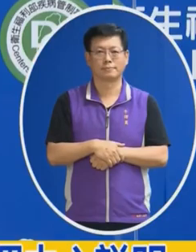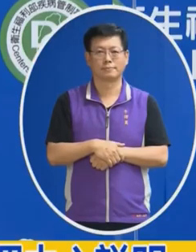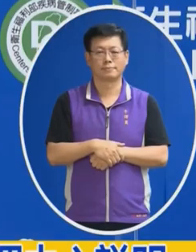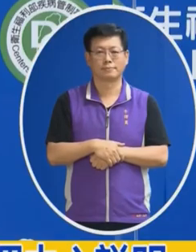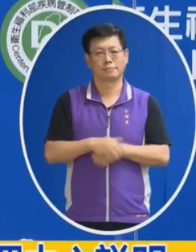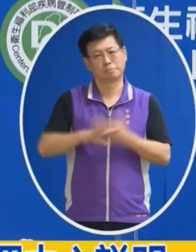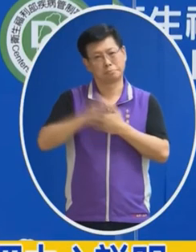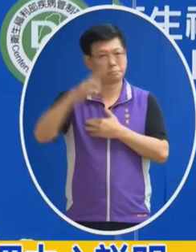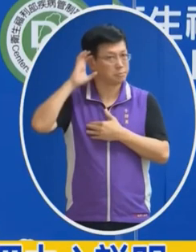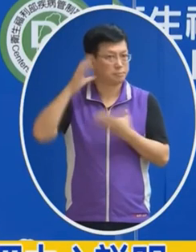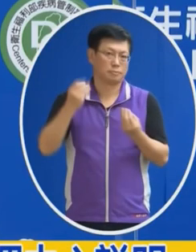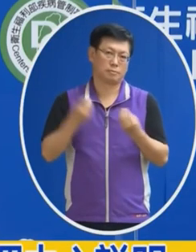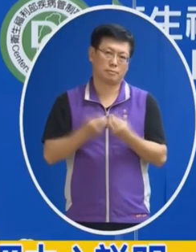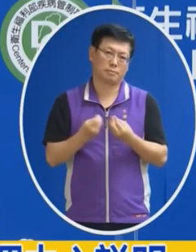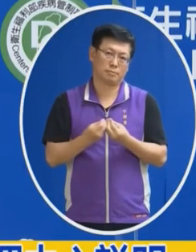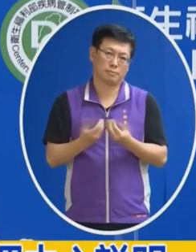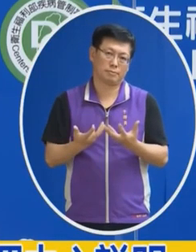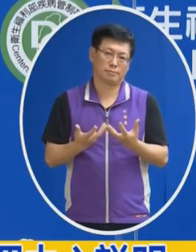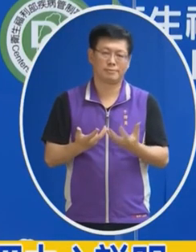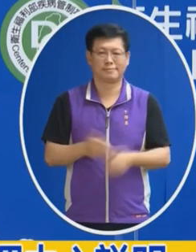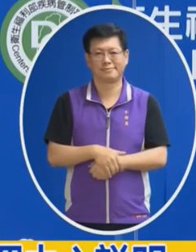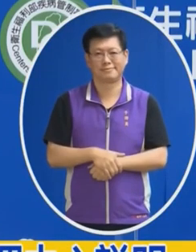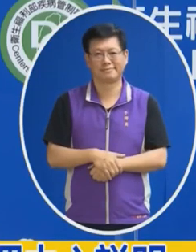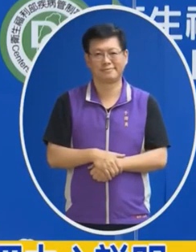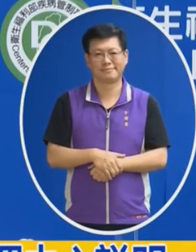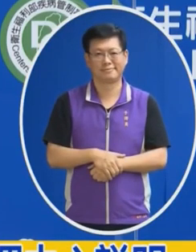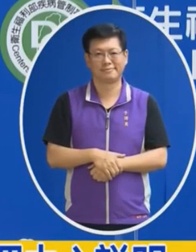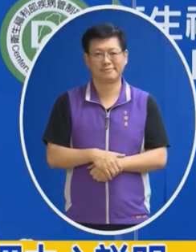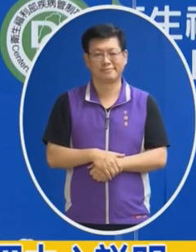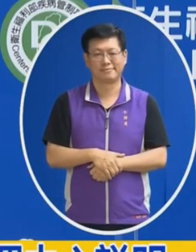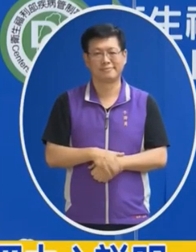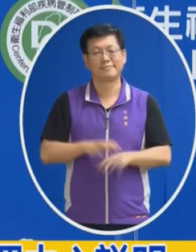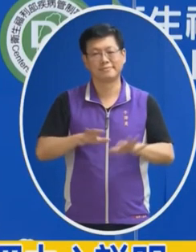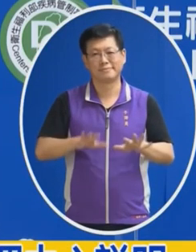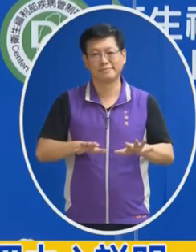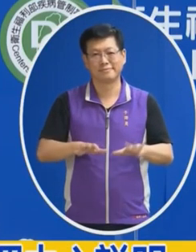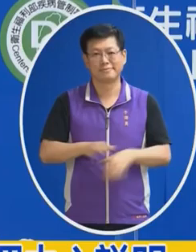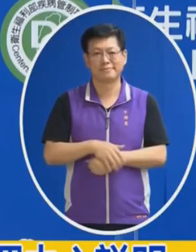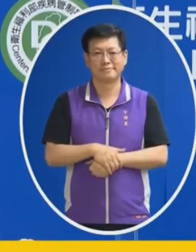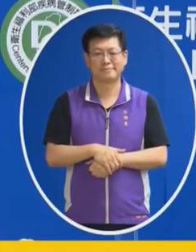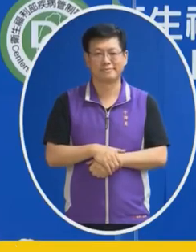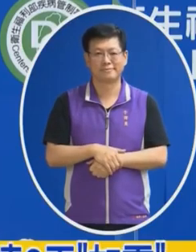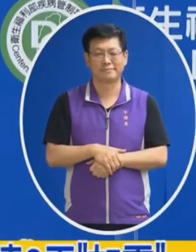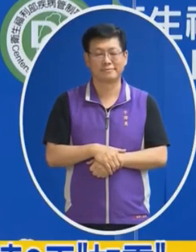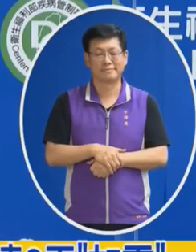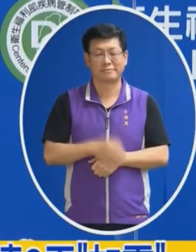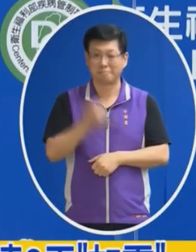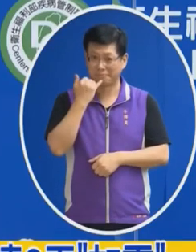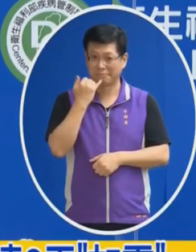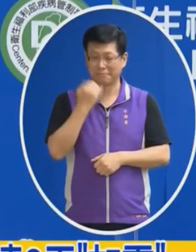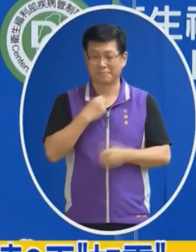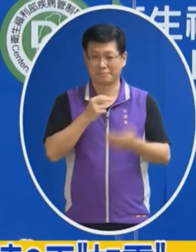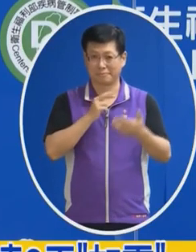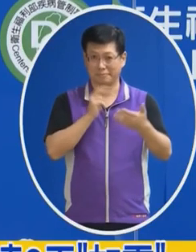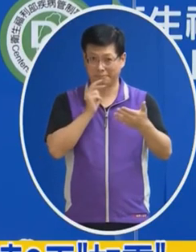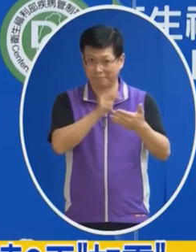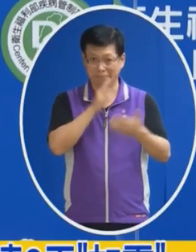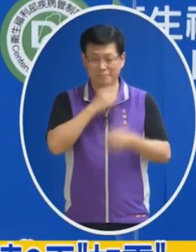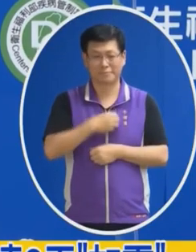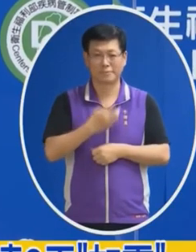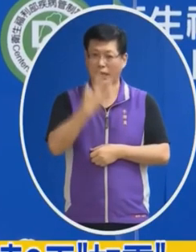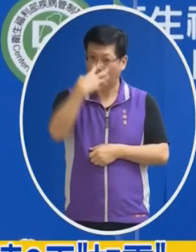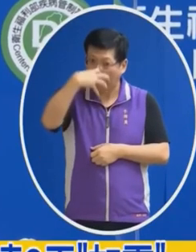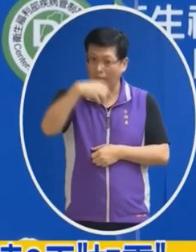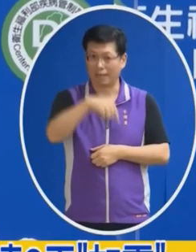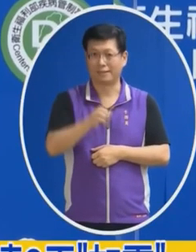这没有什么新闻可以讲了哈。那今天就是哈，就知道大家看到这个巴勒